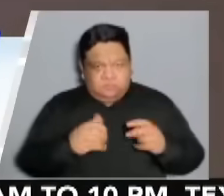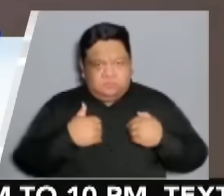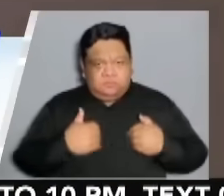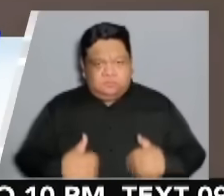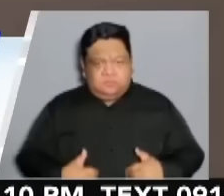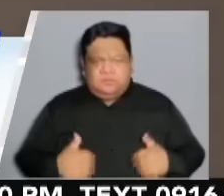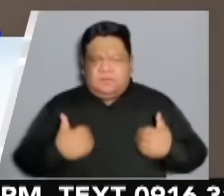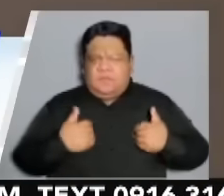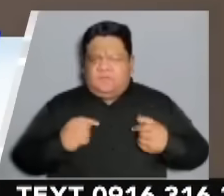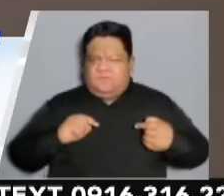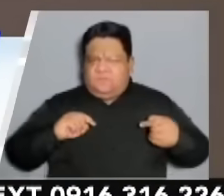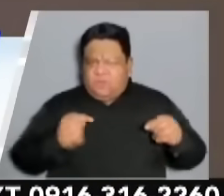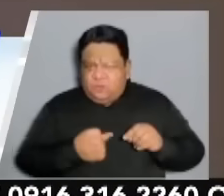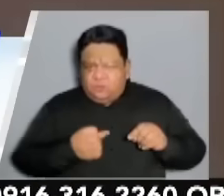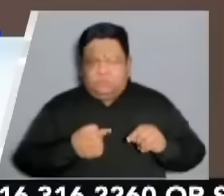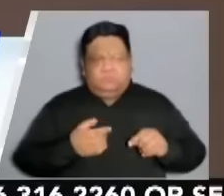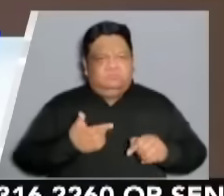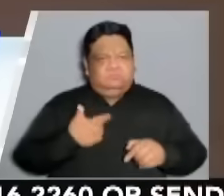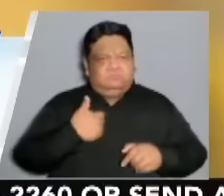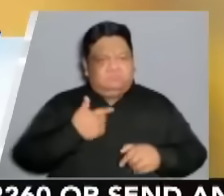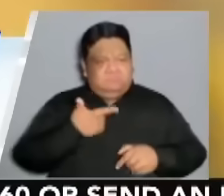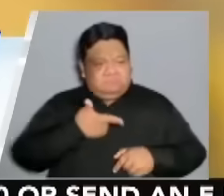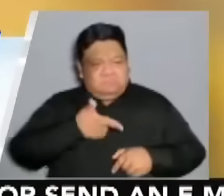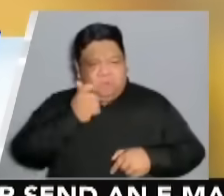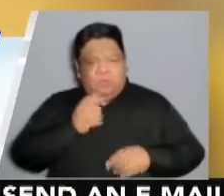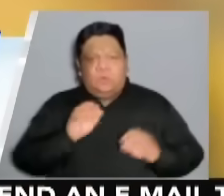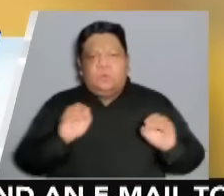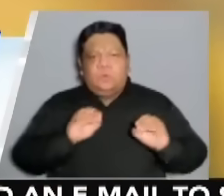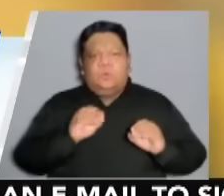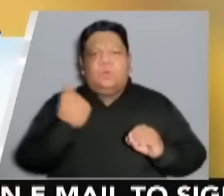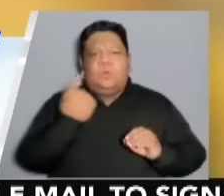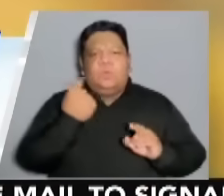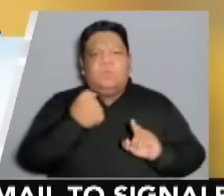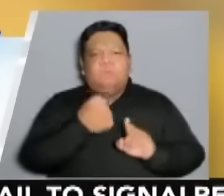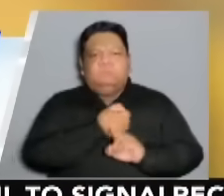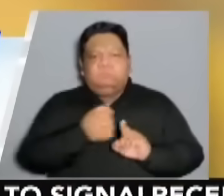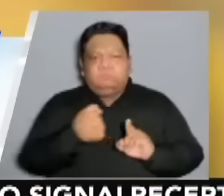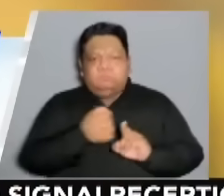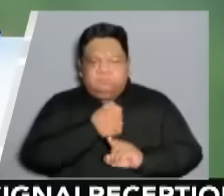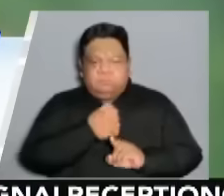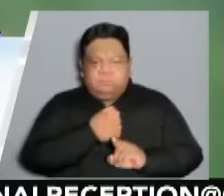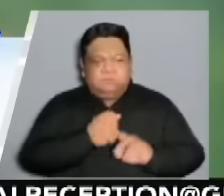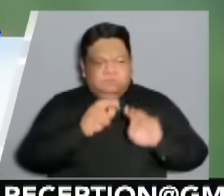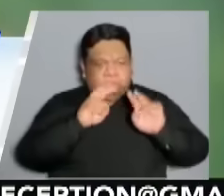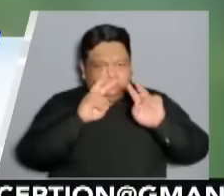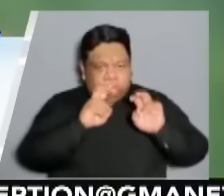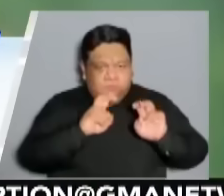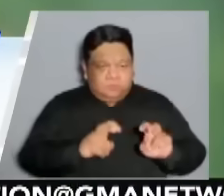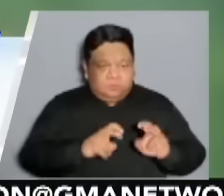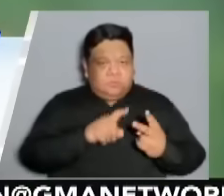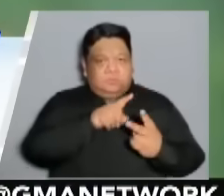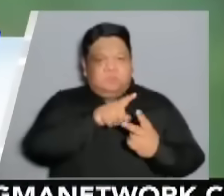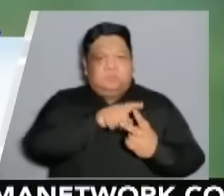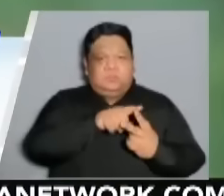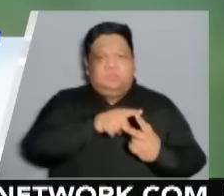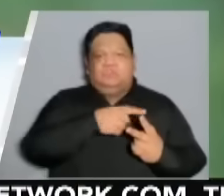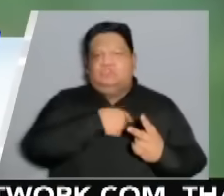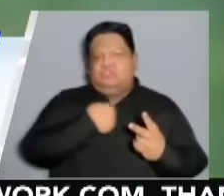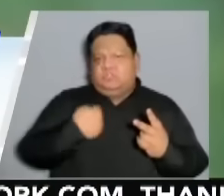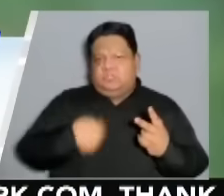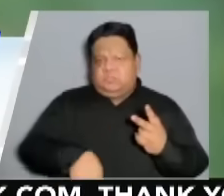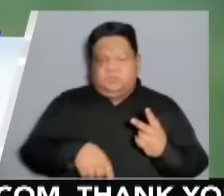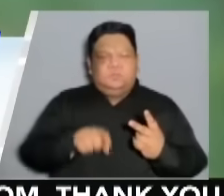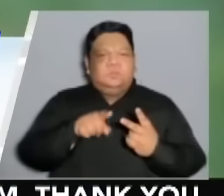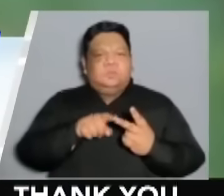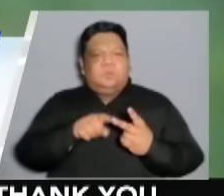ang mga biktima maliban sa mga pasa sa katawan. Lumabas sa investigasyon ang isang biktima ay Chinese at ang isa naman ay Chinese-American,